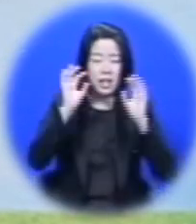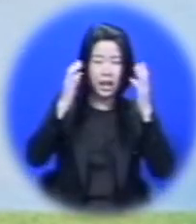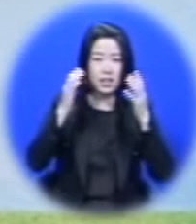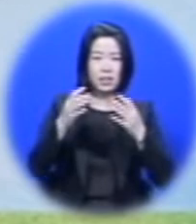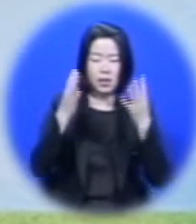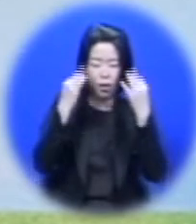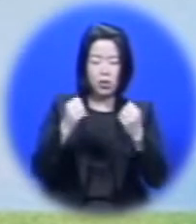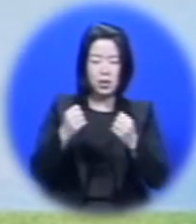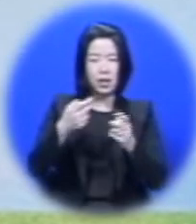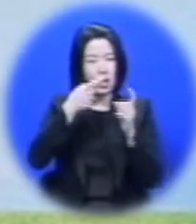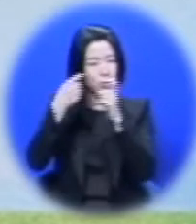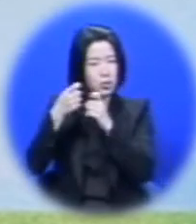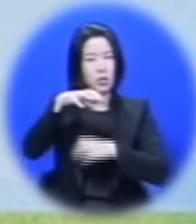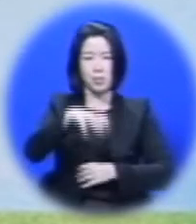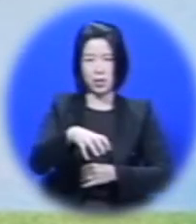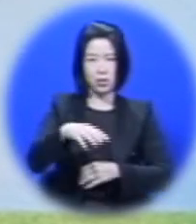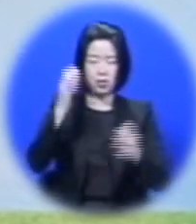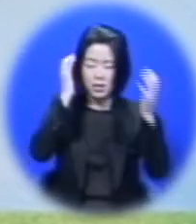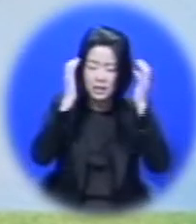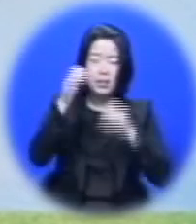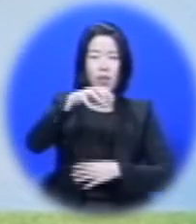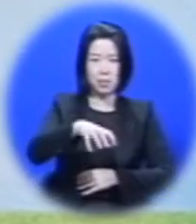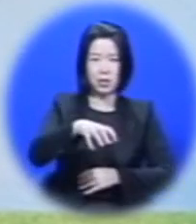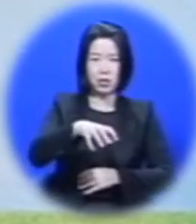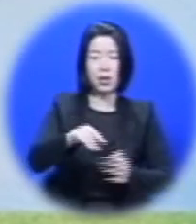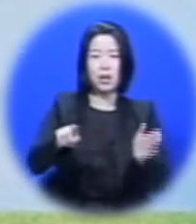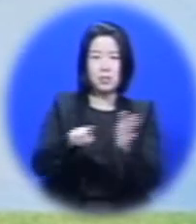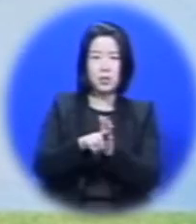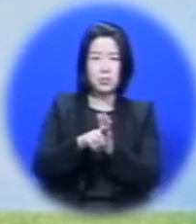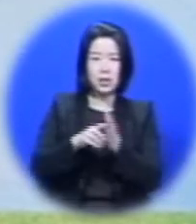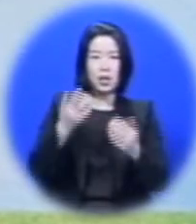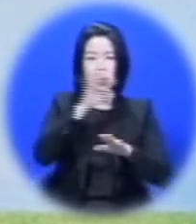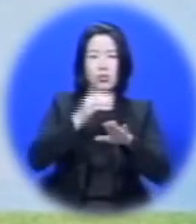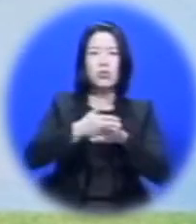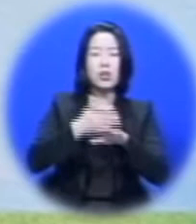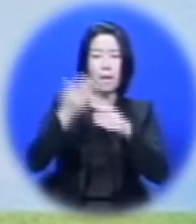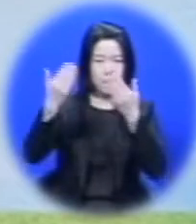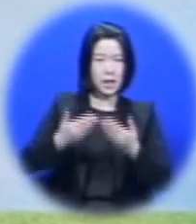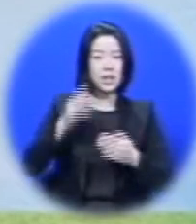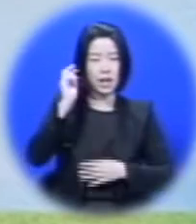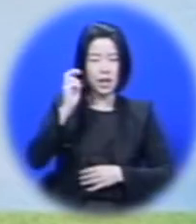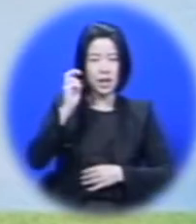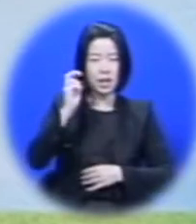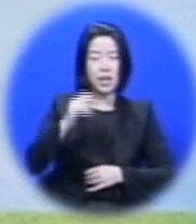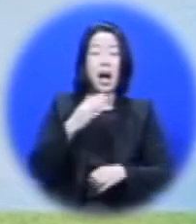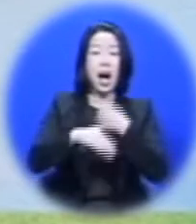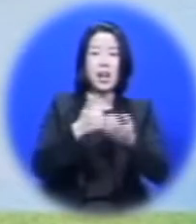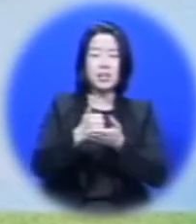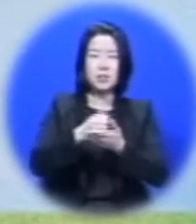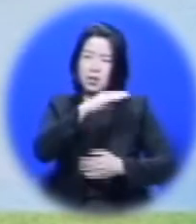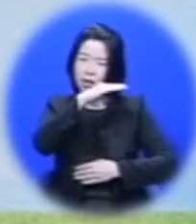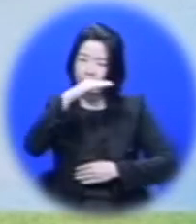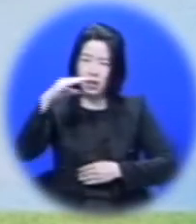유혹 앞에서 또 시련 앞에서 믿음의 연단을 받을까. 하나님, 정말